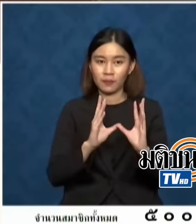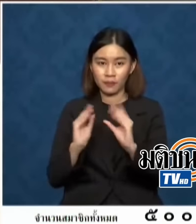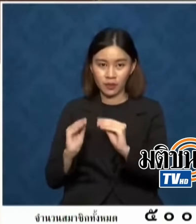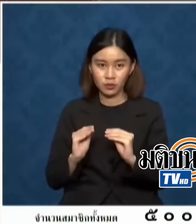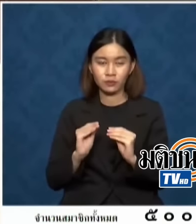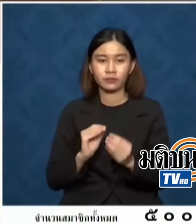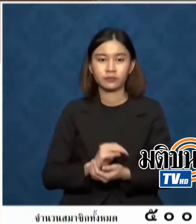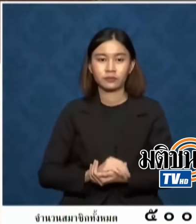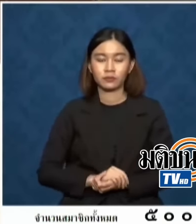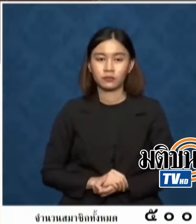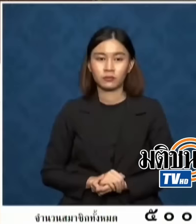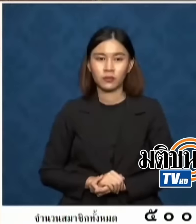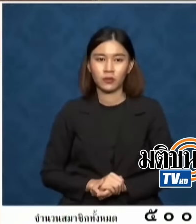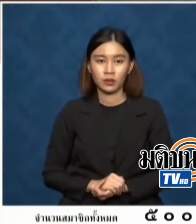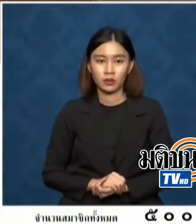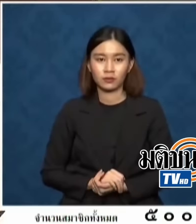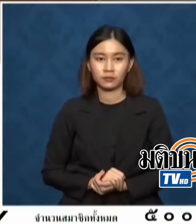นะครับ